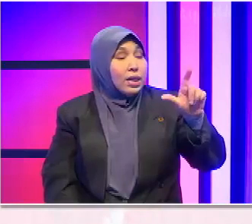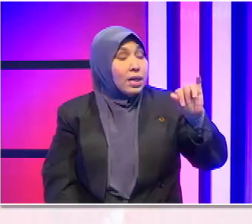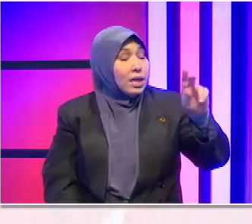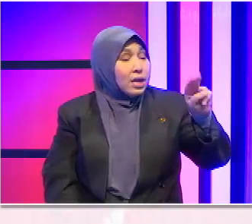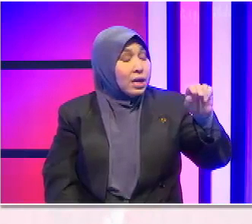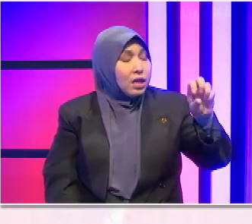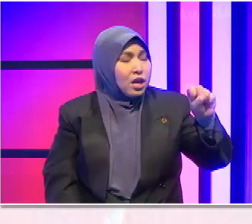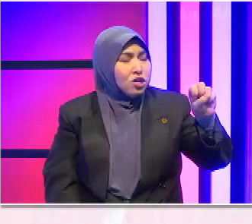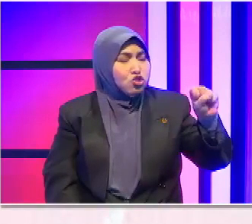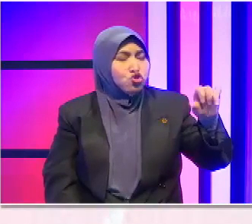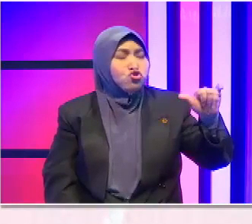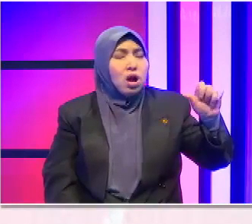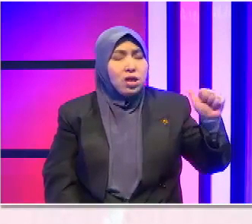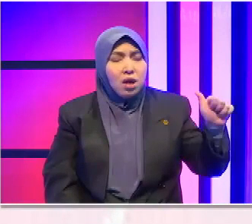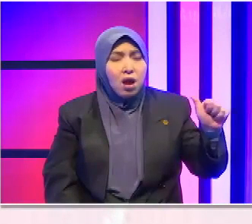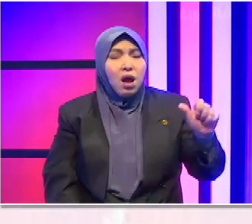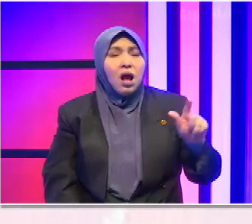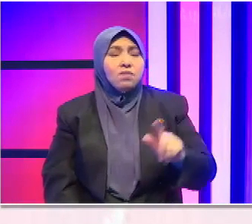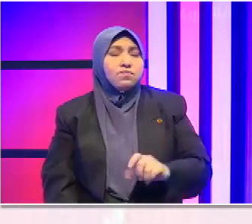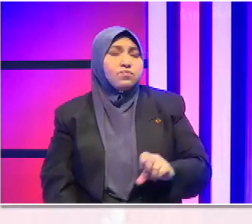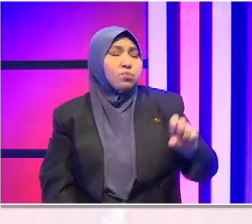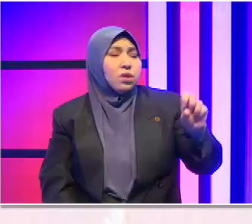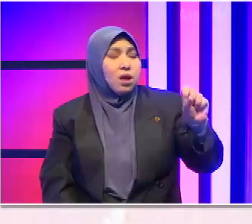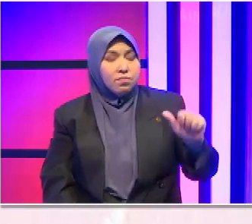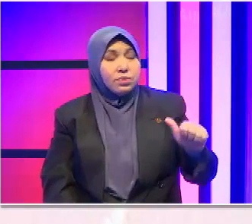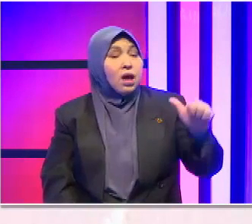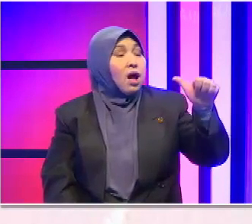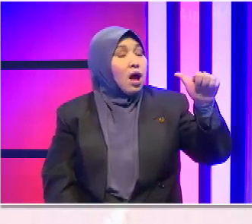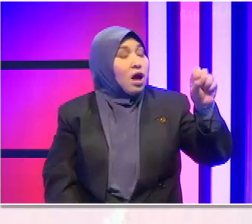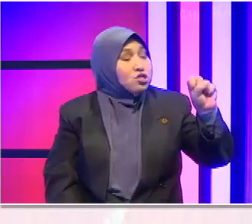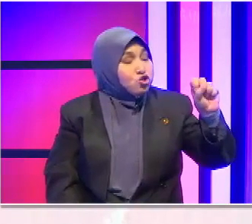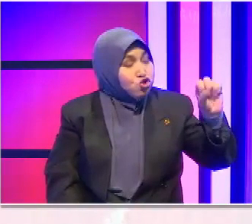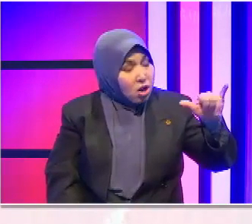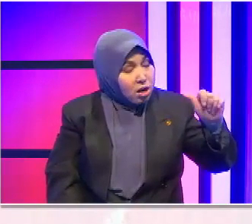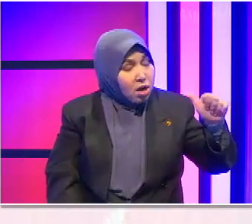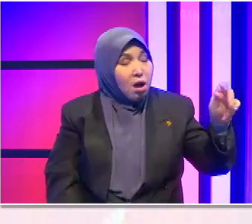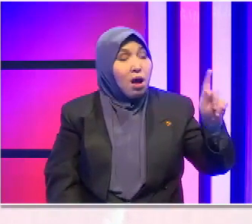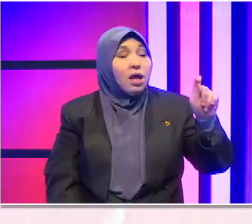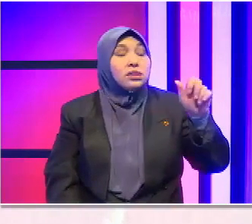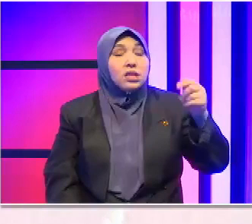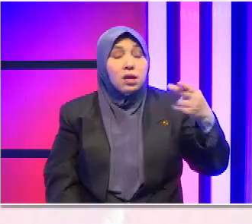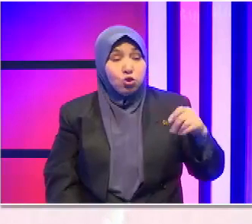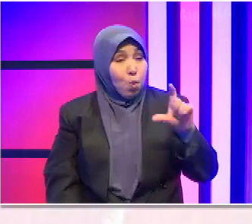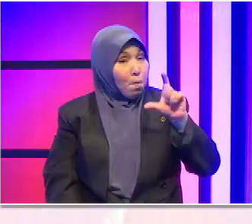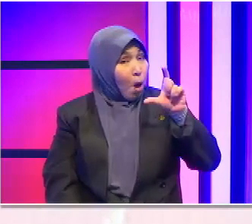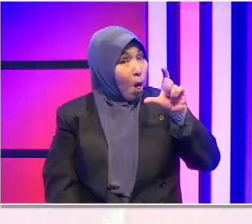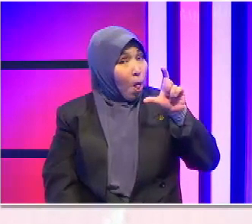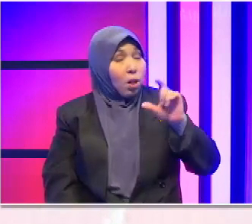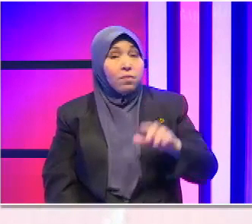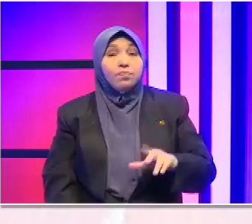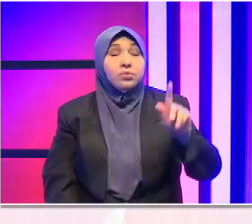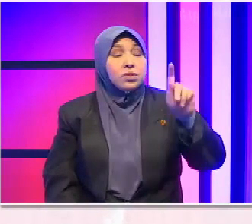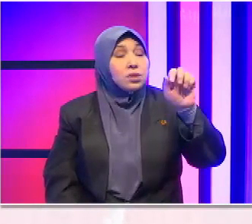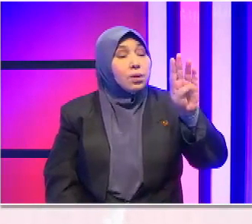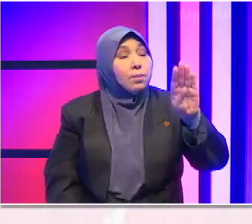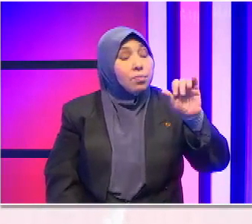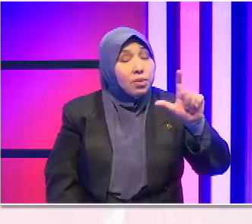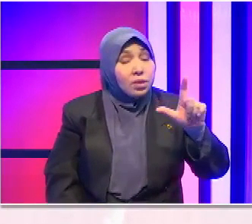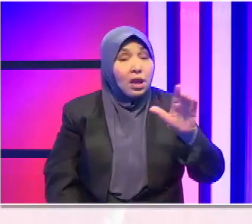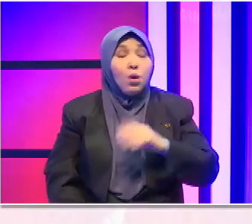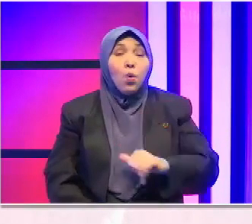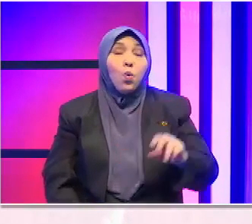sayap Yi Sai HP ini pot Bagas itu hct